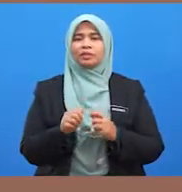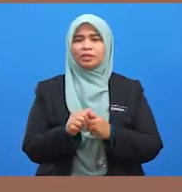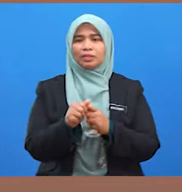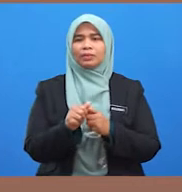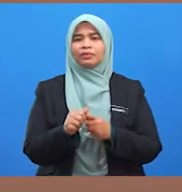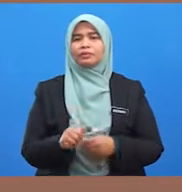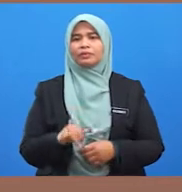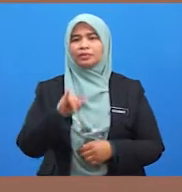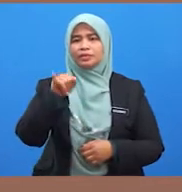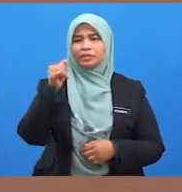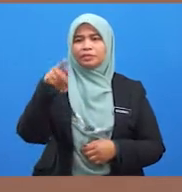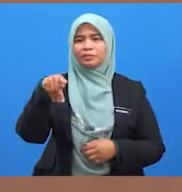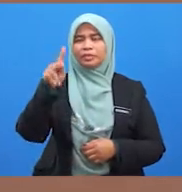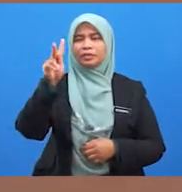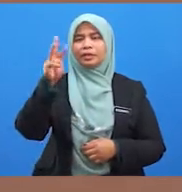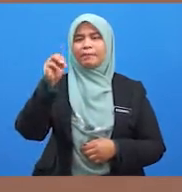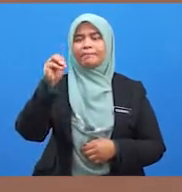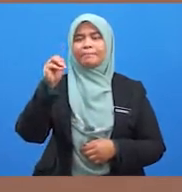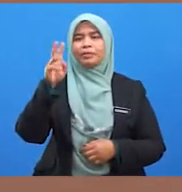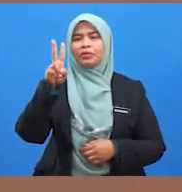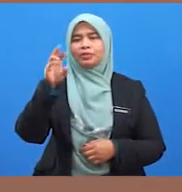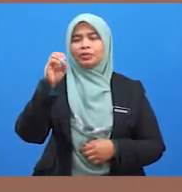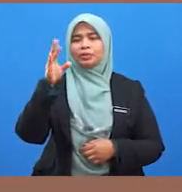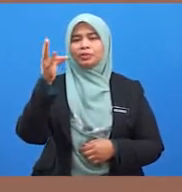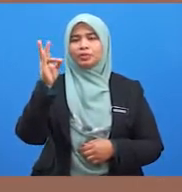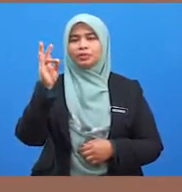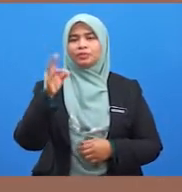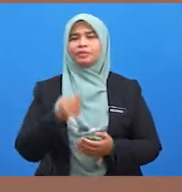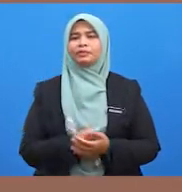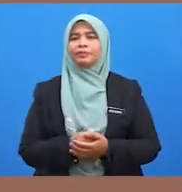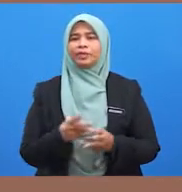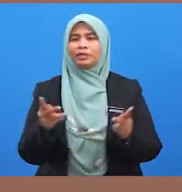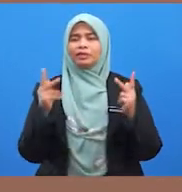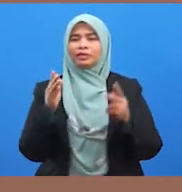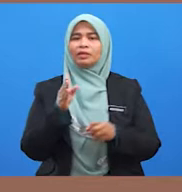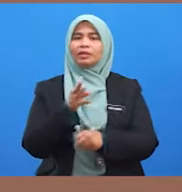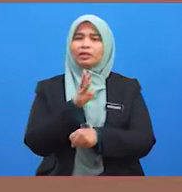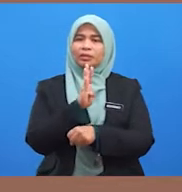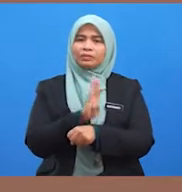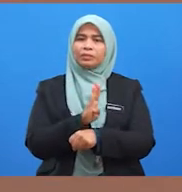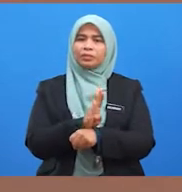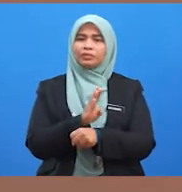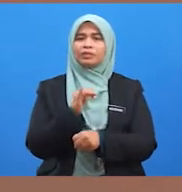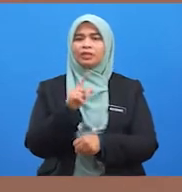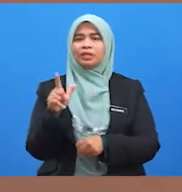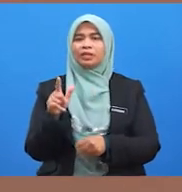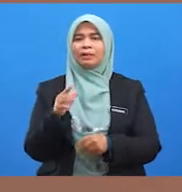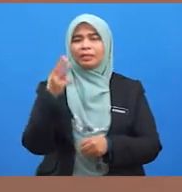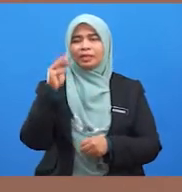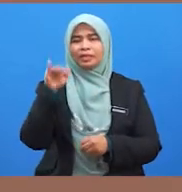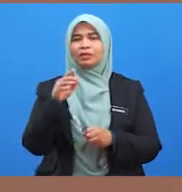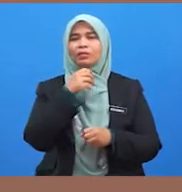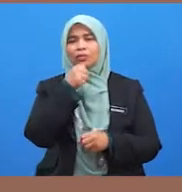Menurut Jabatan Perangkaan Malaysia 2017, tenaga buruh merujuk mereka yang berumur 15